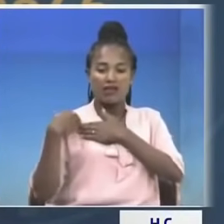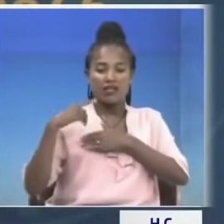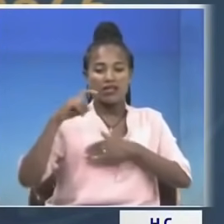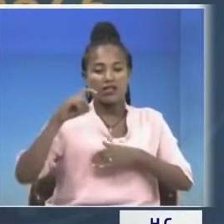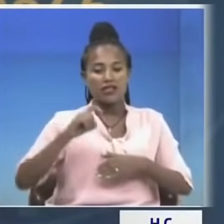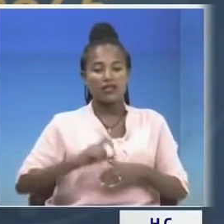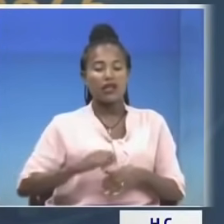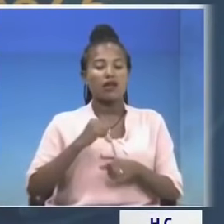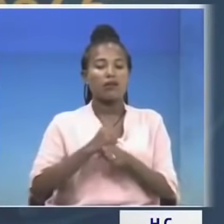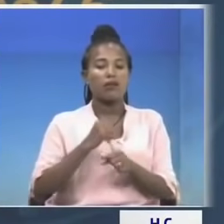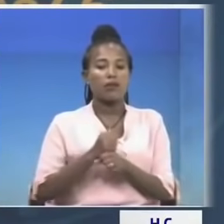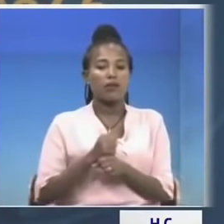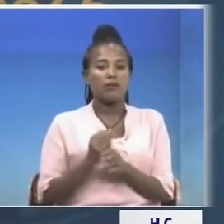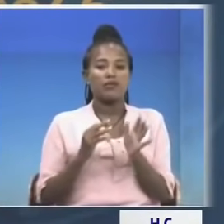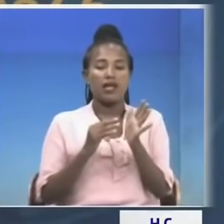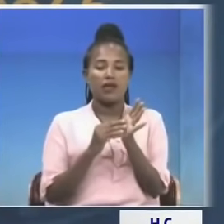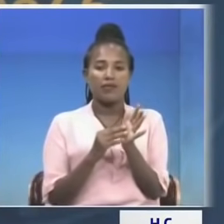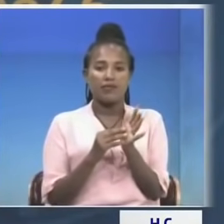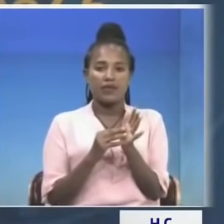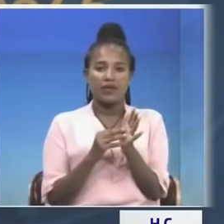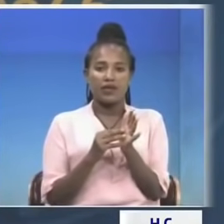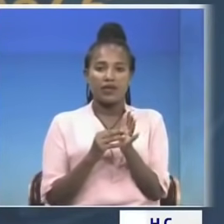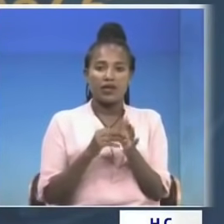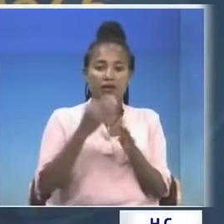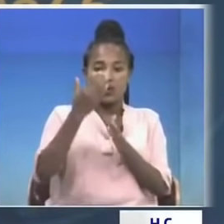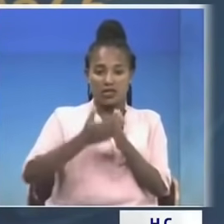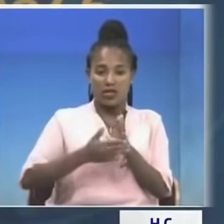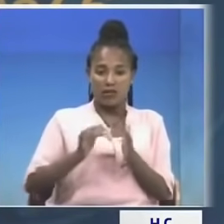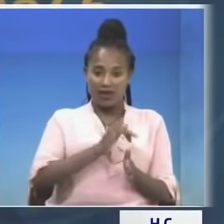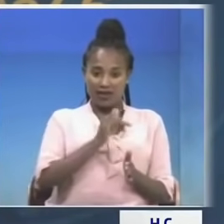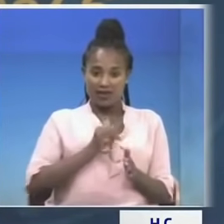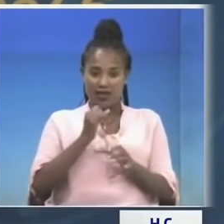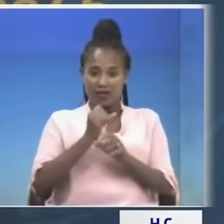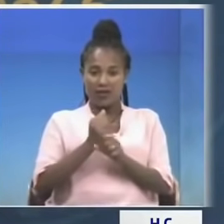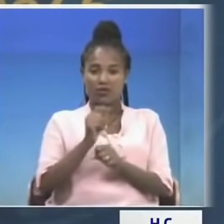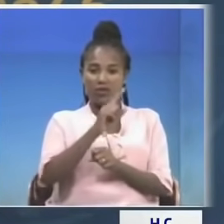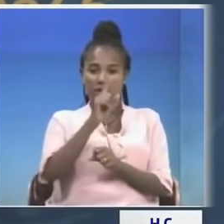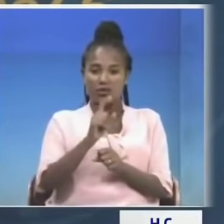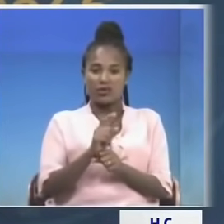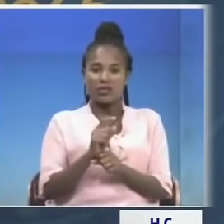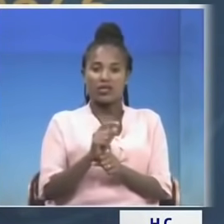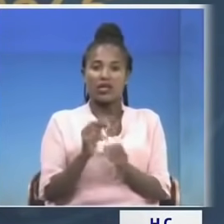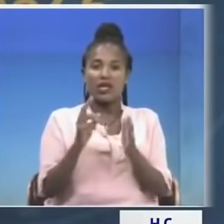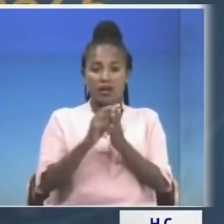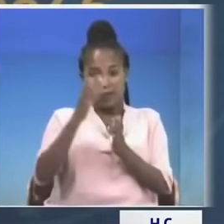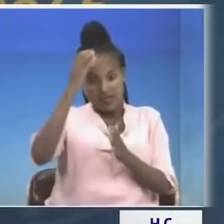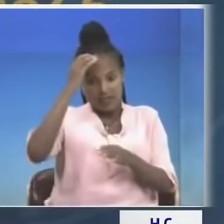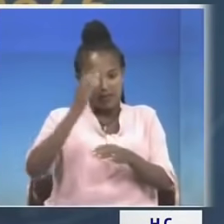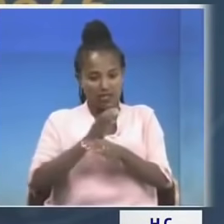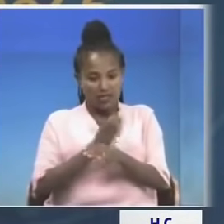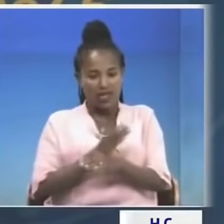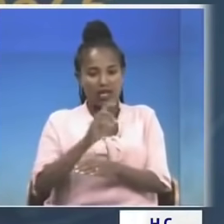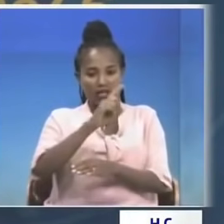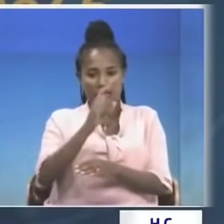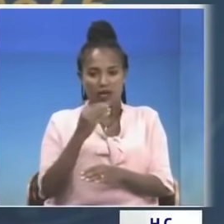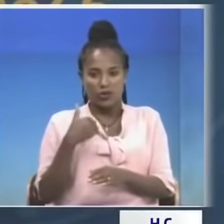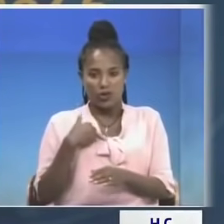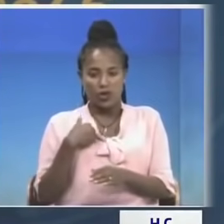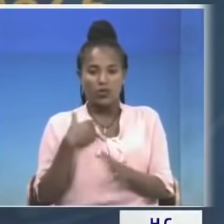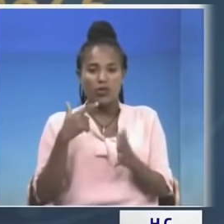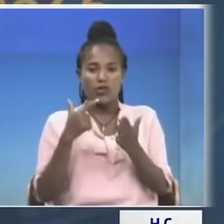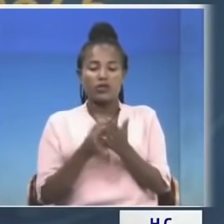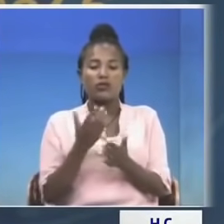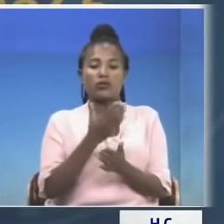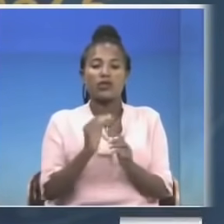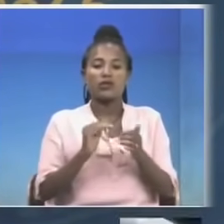ይገባል የሚል ሀሳብ አንስተዋል። ለአብነት ከዚህ ከወሰን ማንነት ጋር በተያያዘ ጥያቄዎች ይነሳሉ፣ የህገ መንግስት ማሻሻያዎች ጥያቄዎች ይነሳሉ። እነኚህ